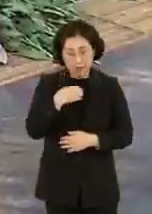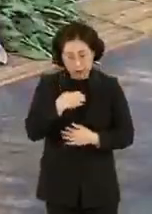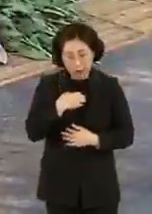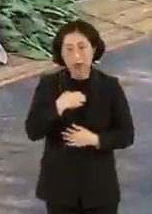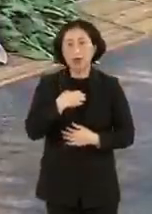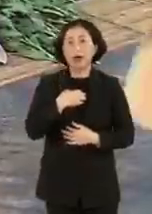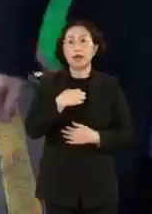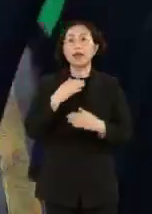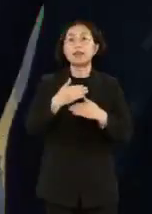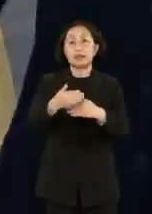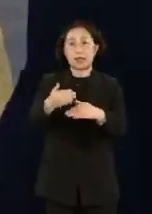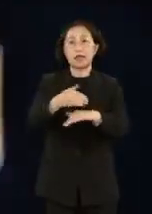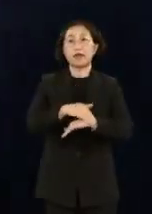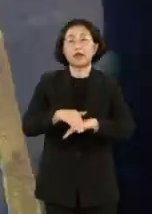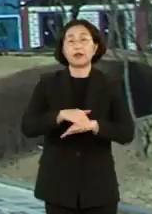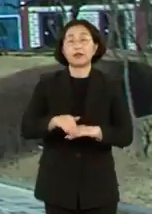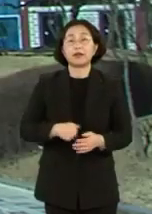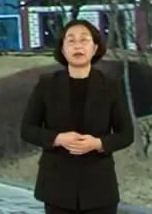했습니다.